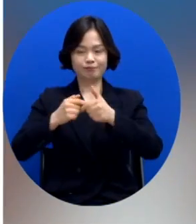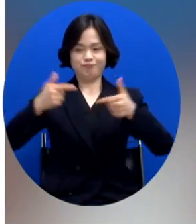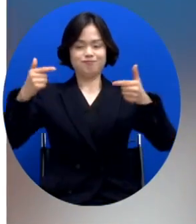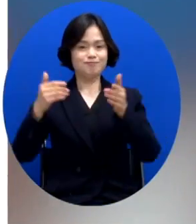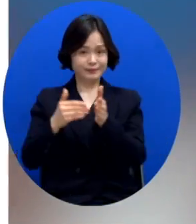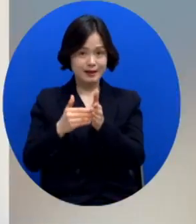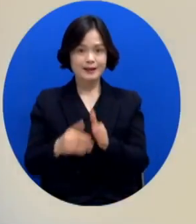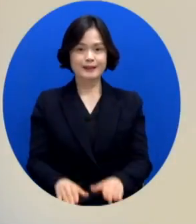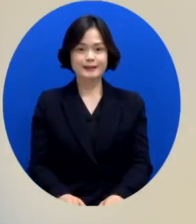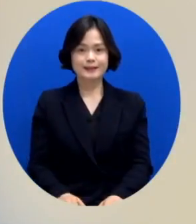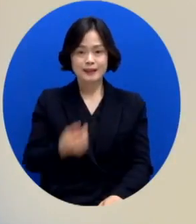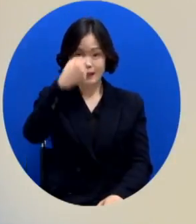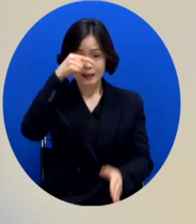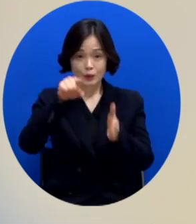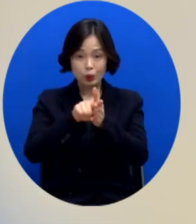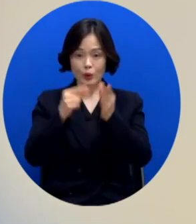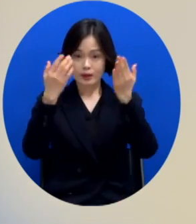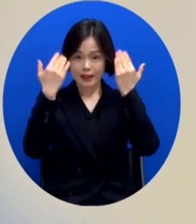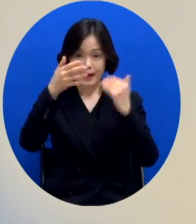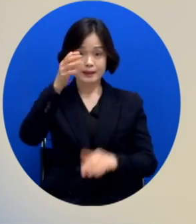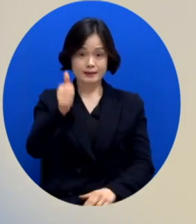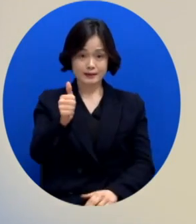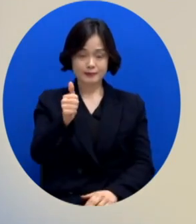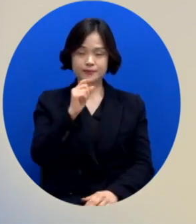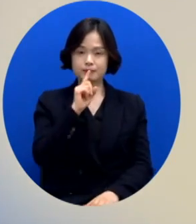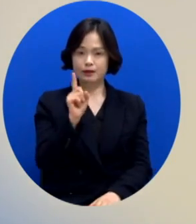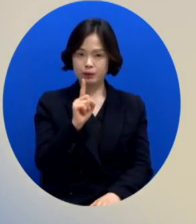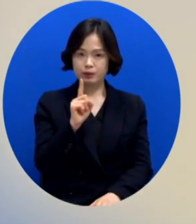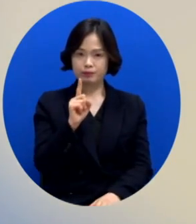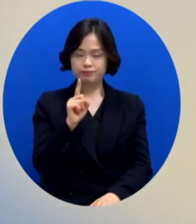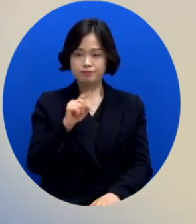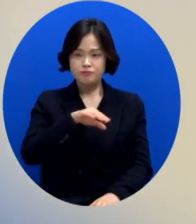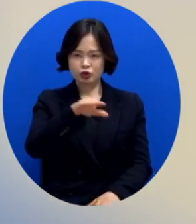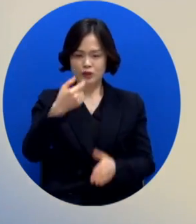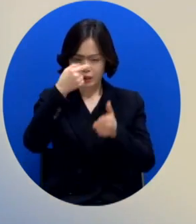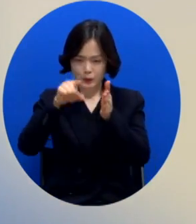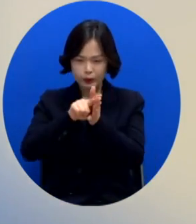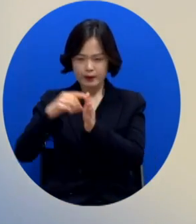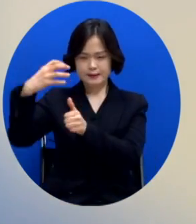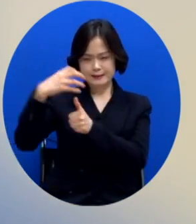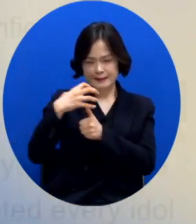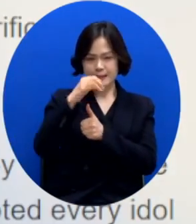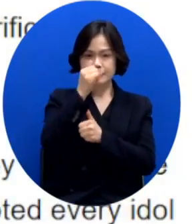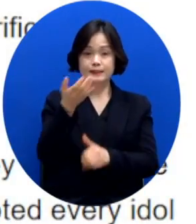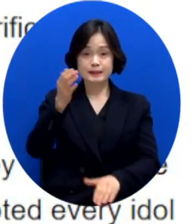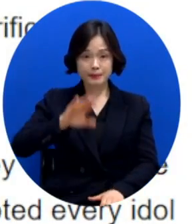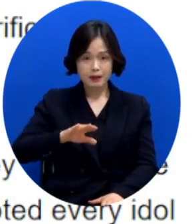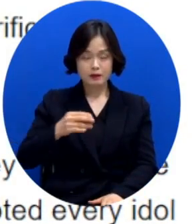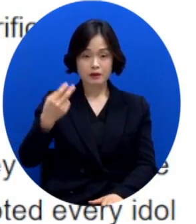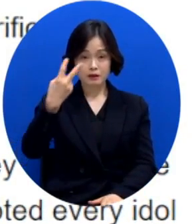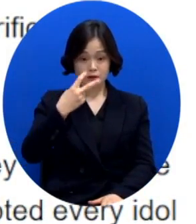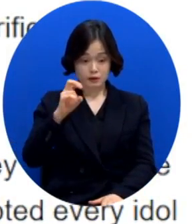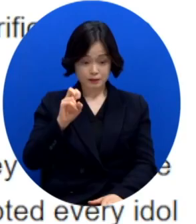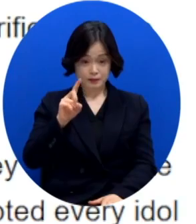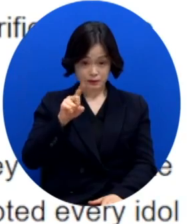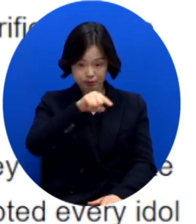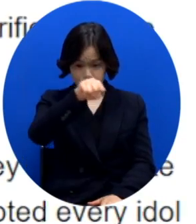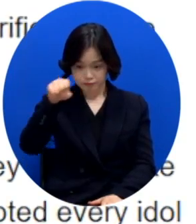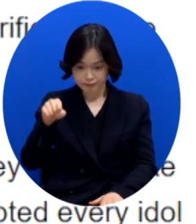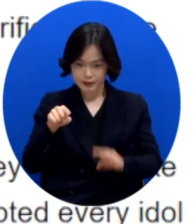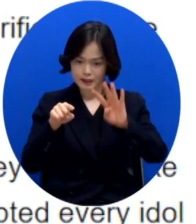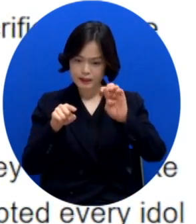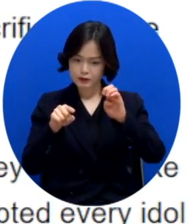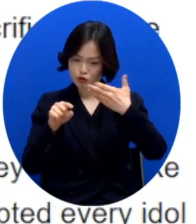멕시코 기독대학 제이미 카스트로 총장은 핍박에도 불구하고 2010년 이후 기독교인 비율이 49%